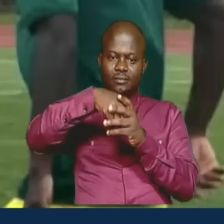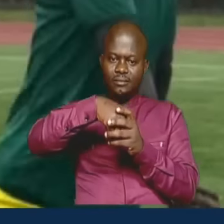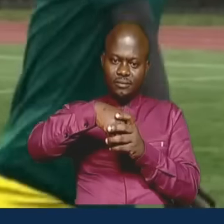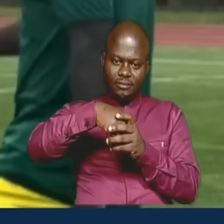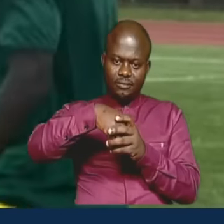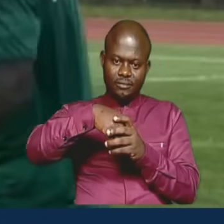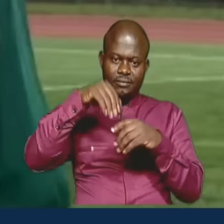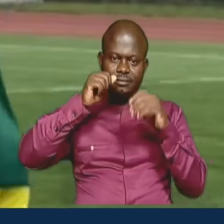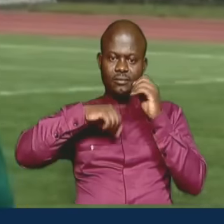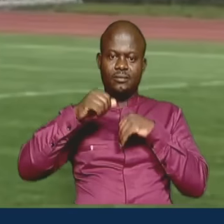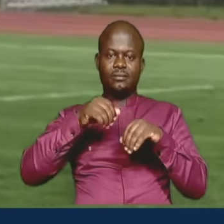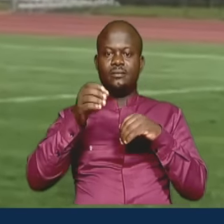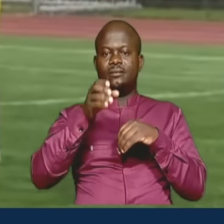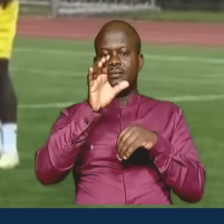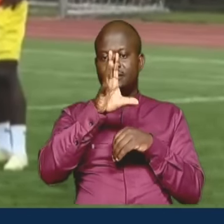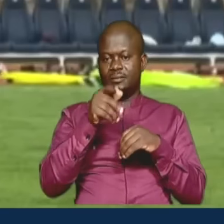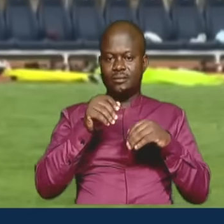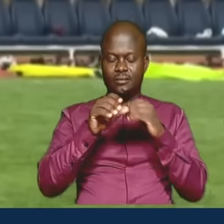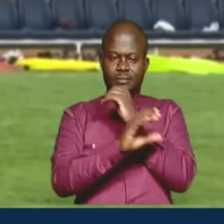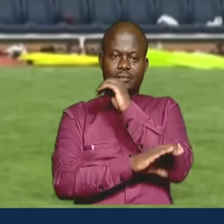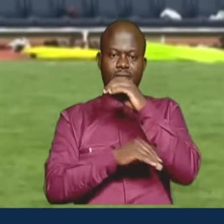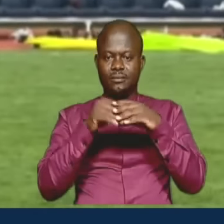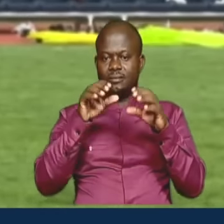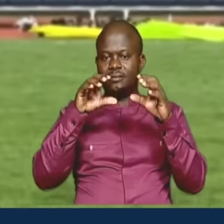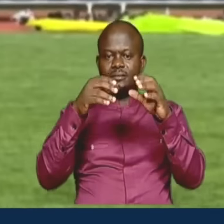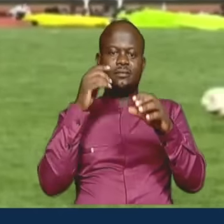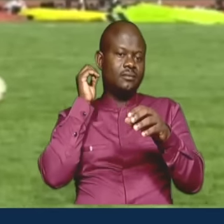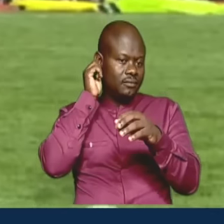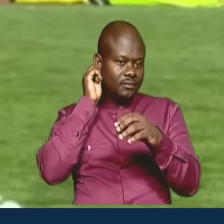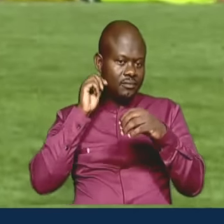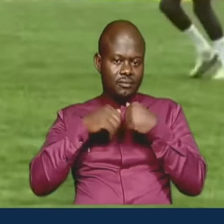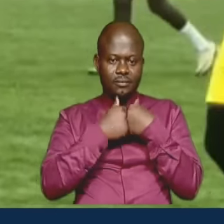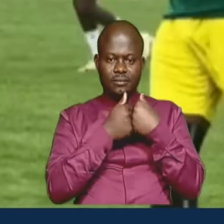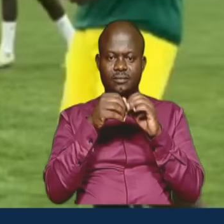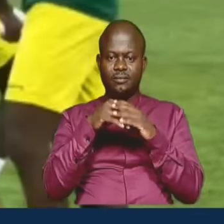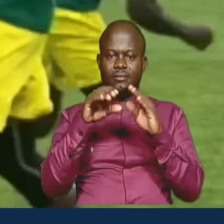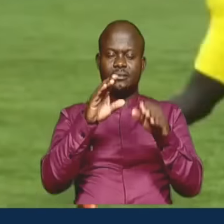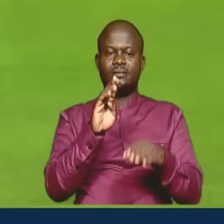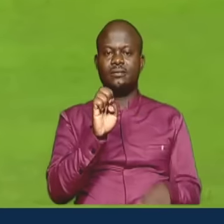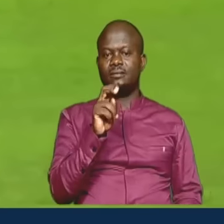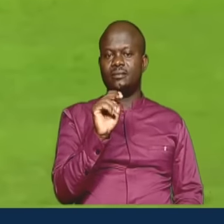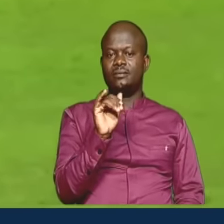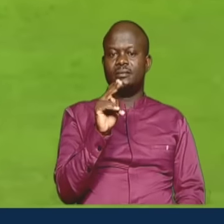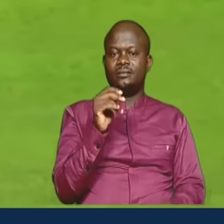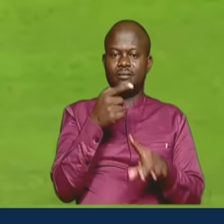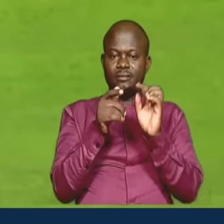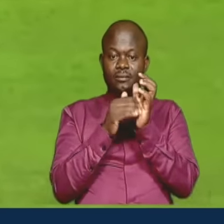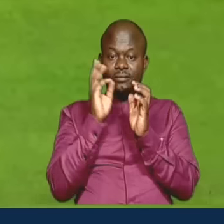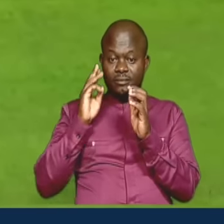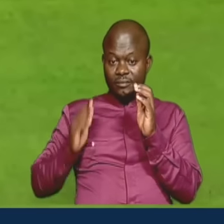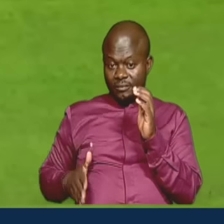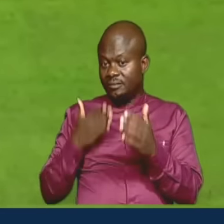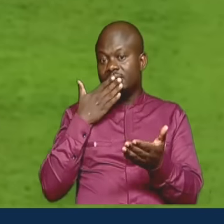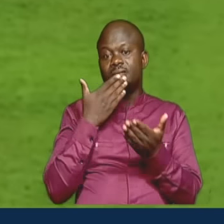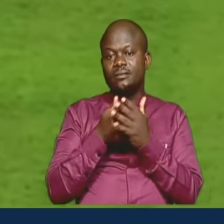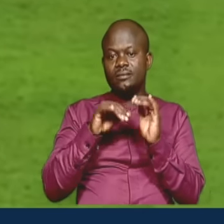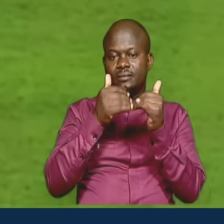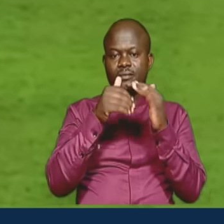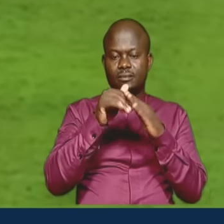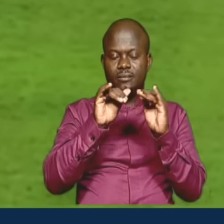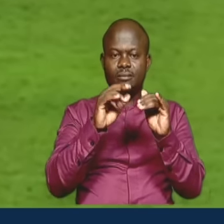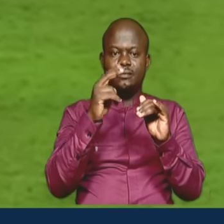marushanwa y'igikombe cy'Afurika cy'ibihugu, ruri mu itsinda ruhanganyemo n'ikipe ya Benin. kuko izitwara neza muri imikino ibiri